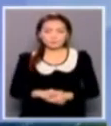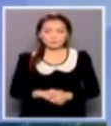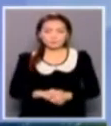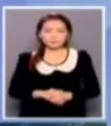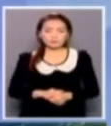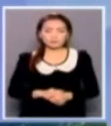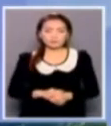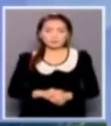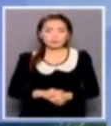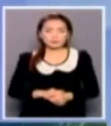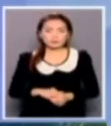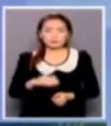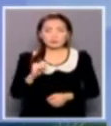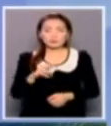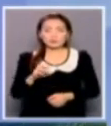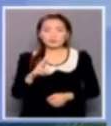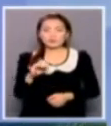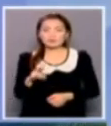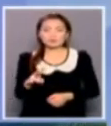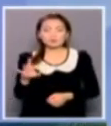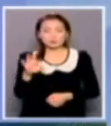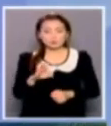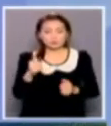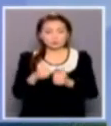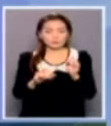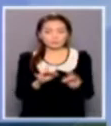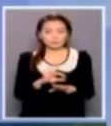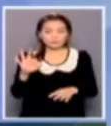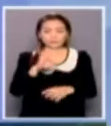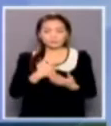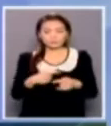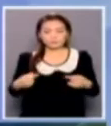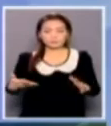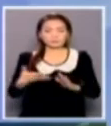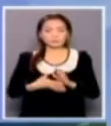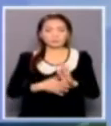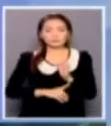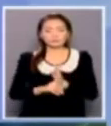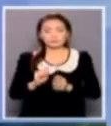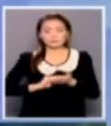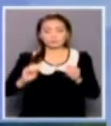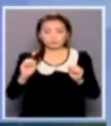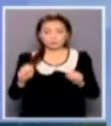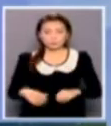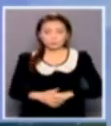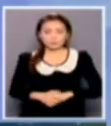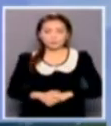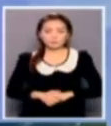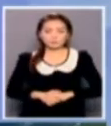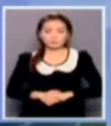деп. Жұмекен де сондай ақын. Оның әр өлеңі туралы бір үлкен зерттеу мақалалар жазуға болады. Енді